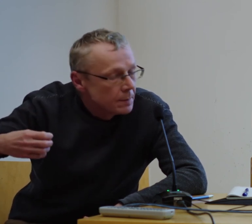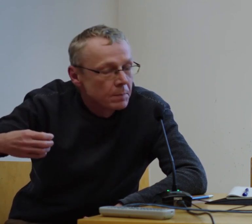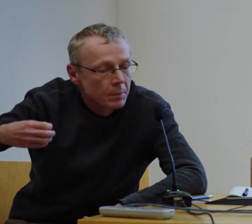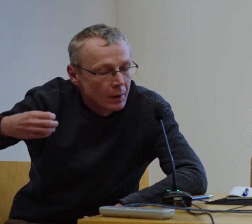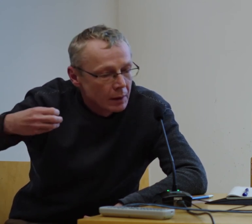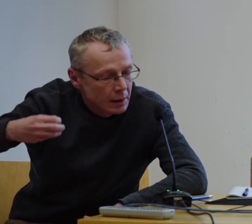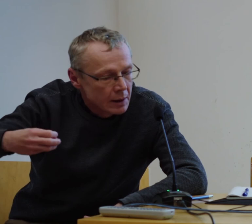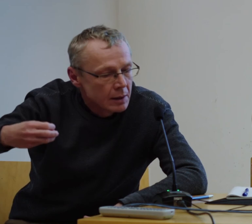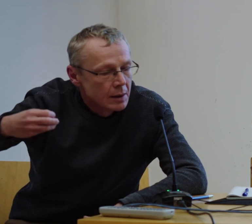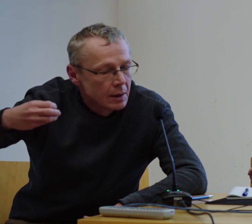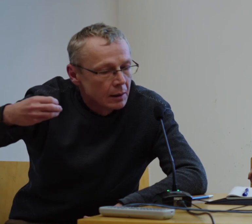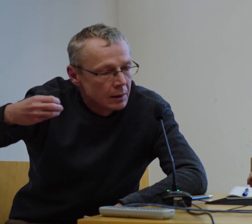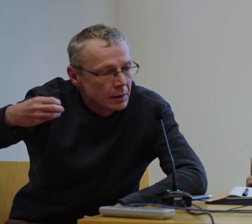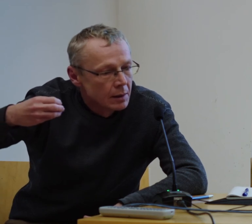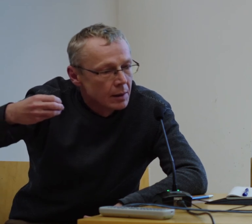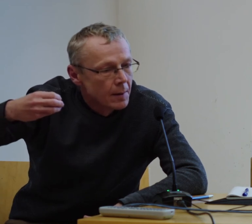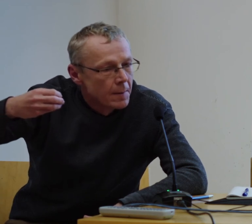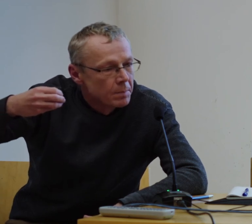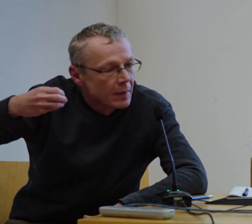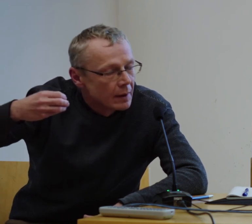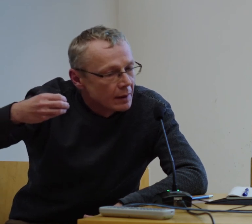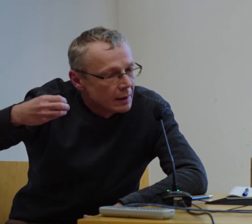český, je